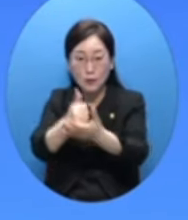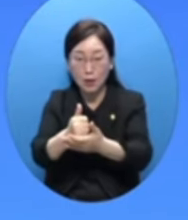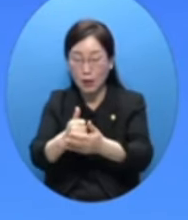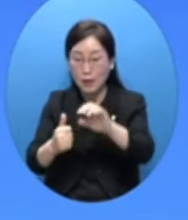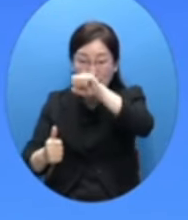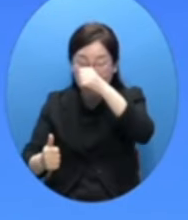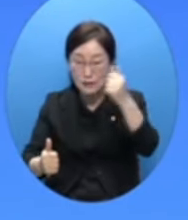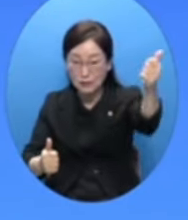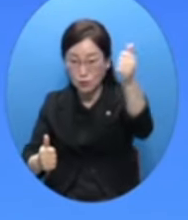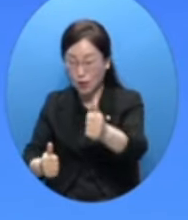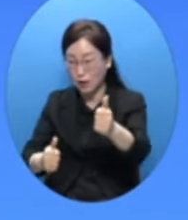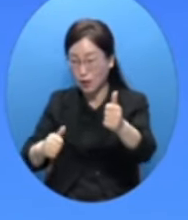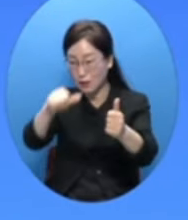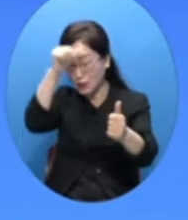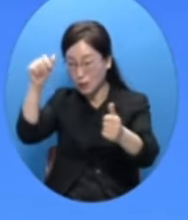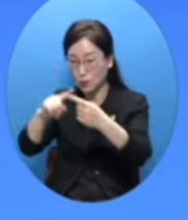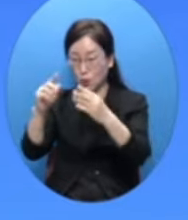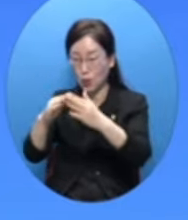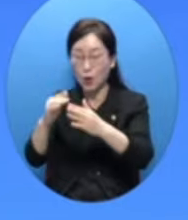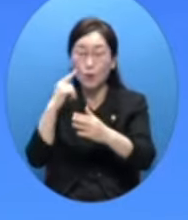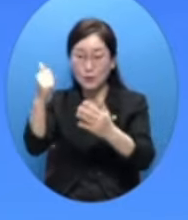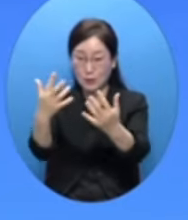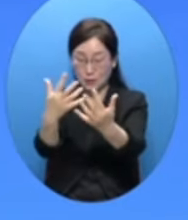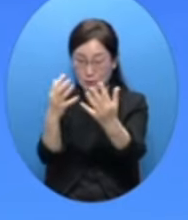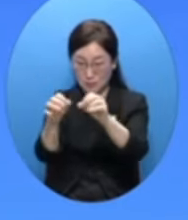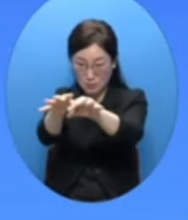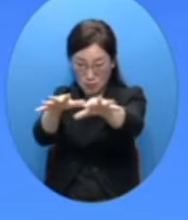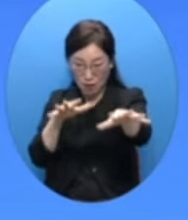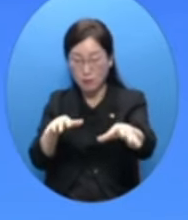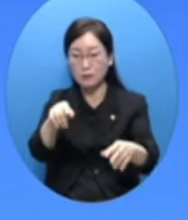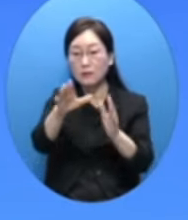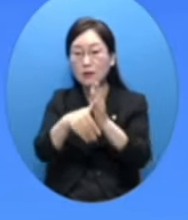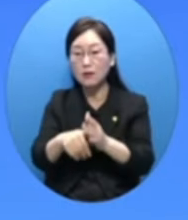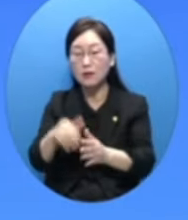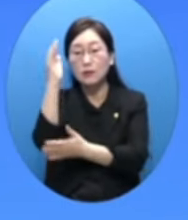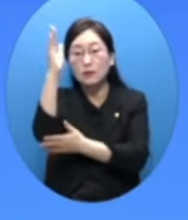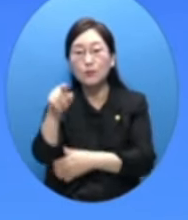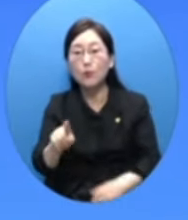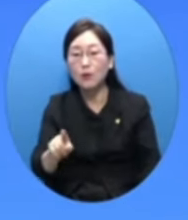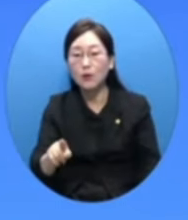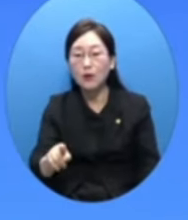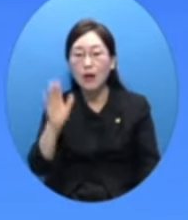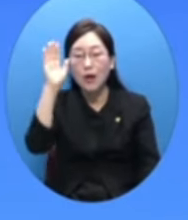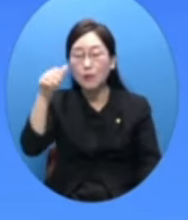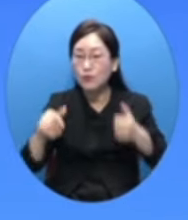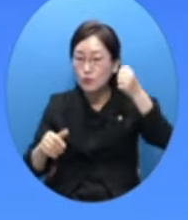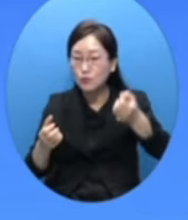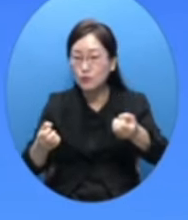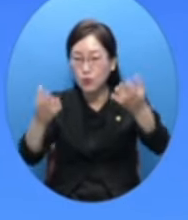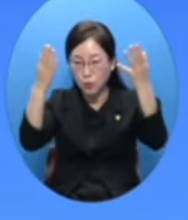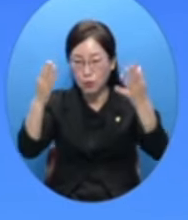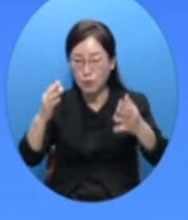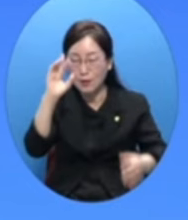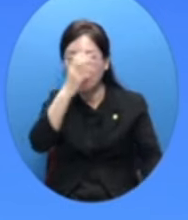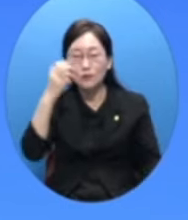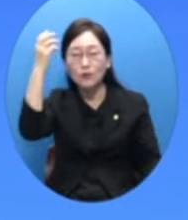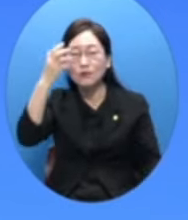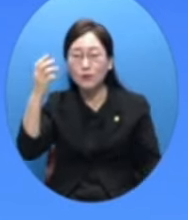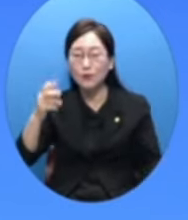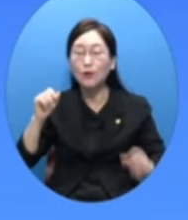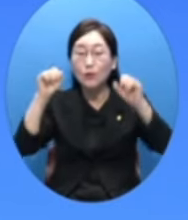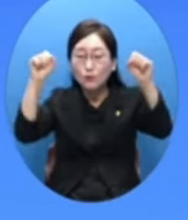장로교 목사님들에게 오순절 운동, 성령운동이 순복음 성령운동이 오늘날 우리에게서 가장